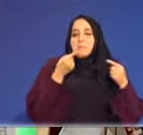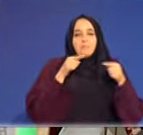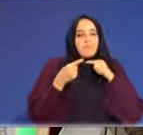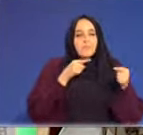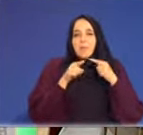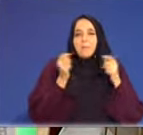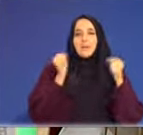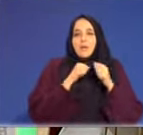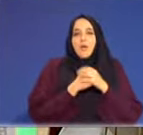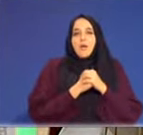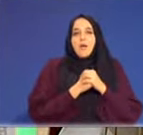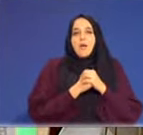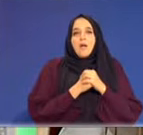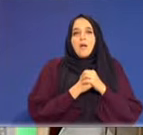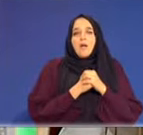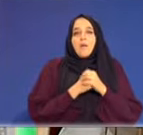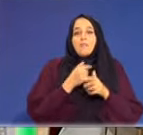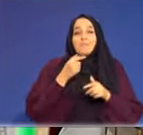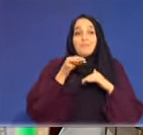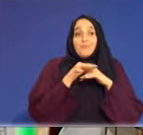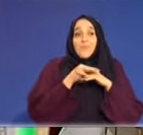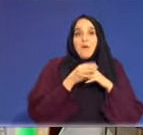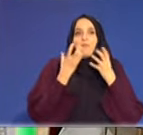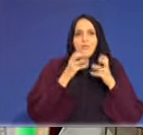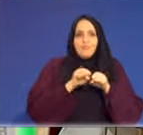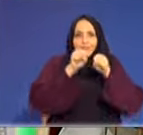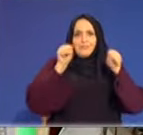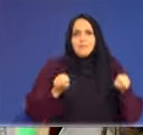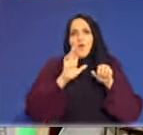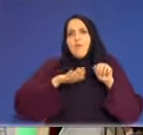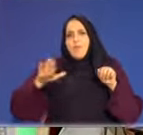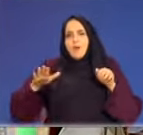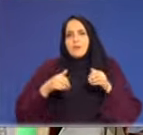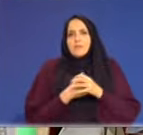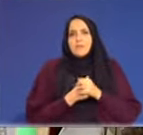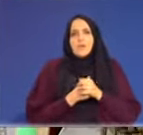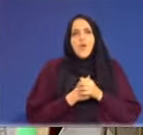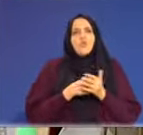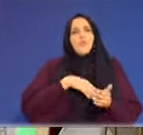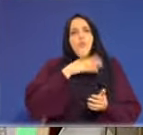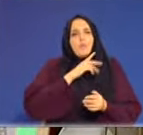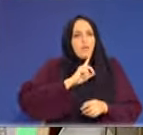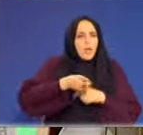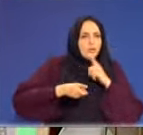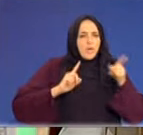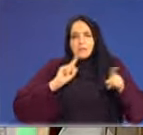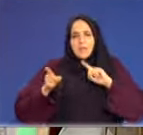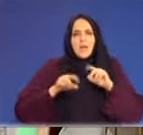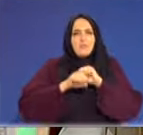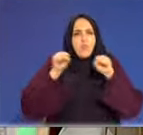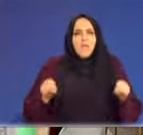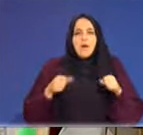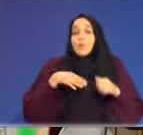زوجي يحب السيطرة على الأولاد، ويكثر من السيطرة على كل